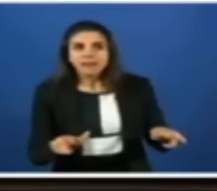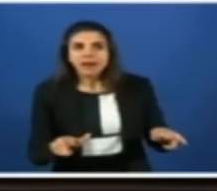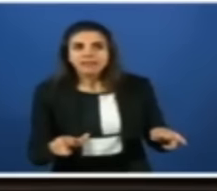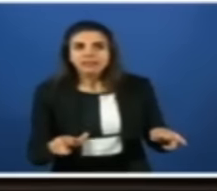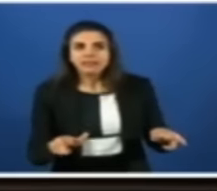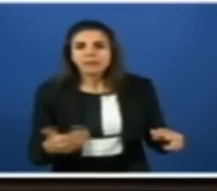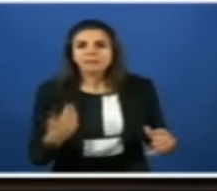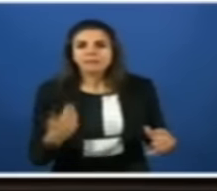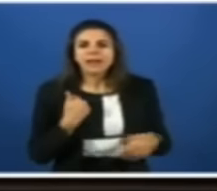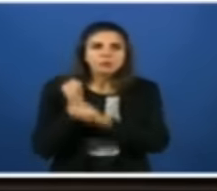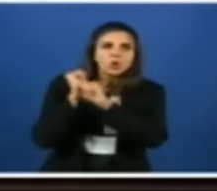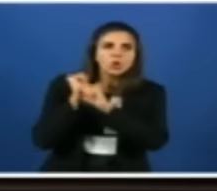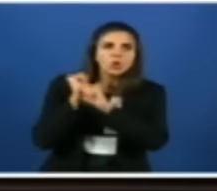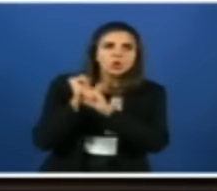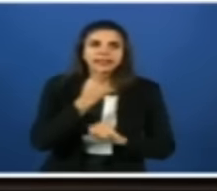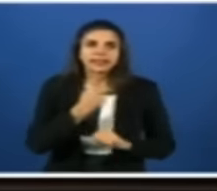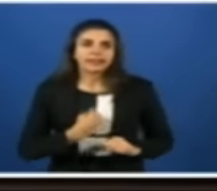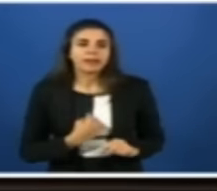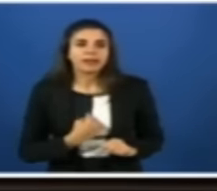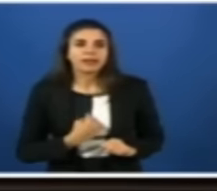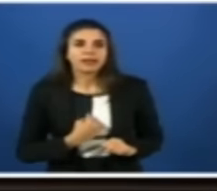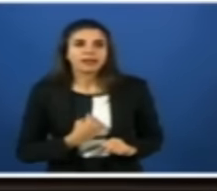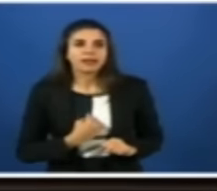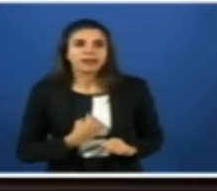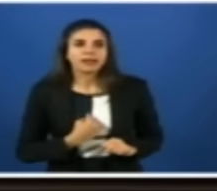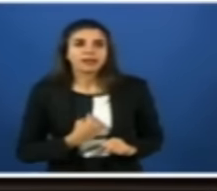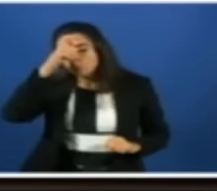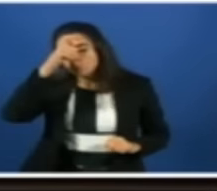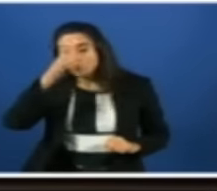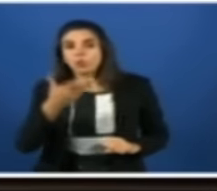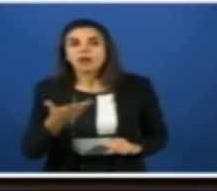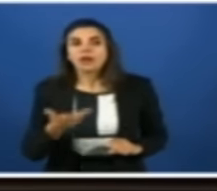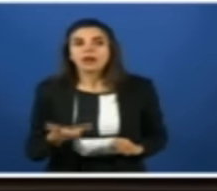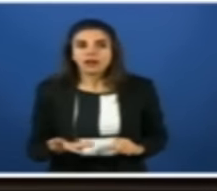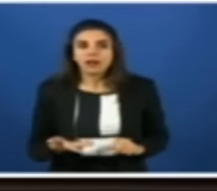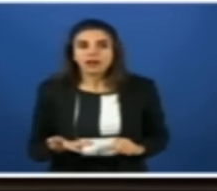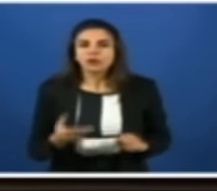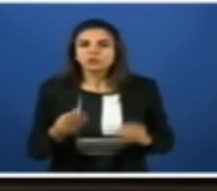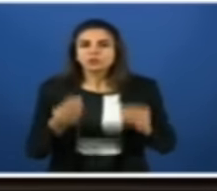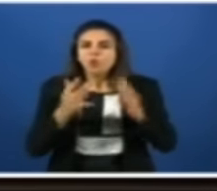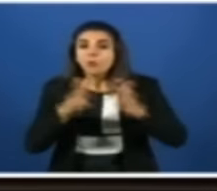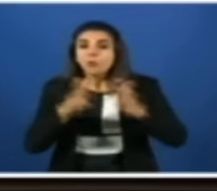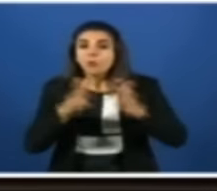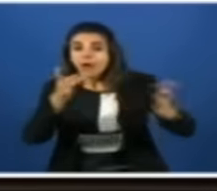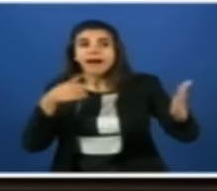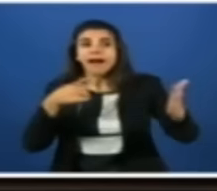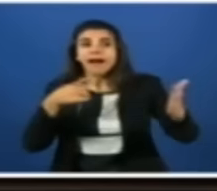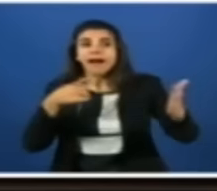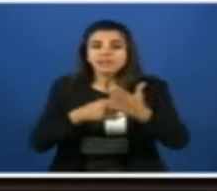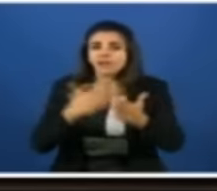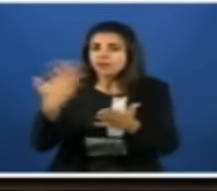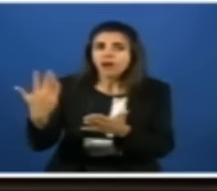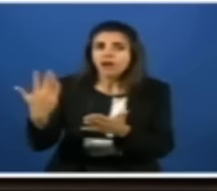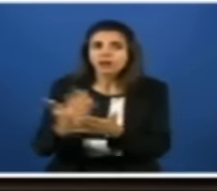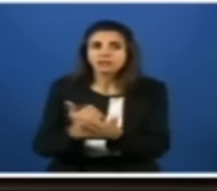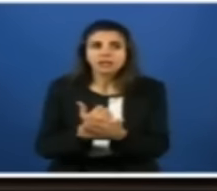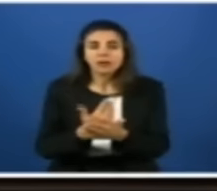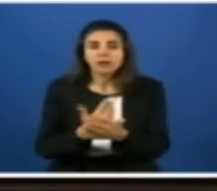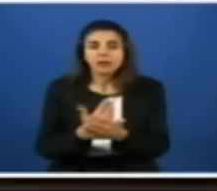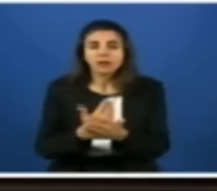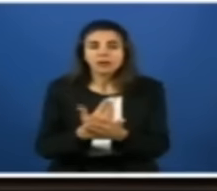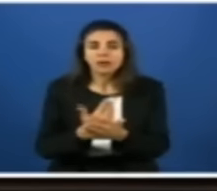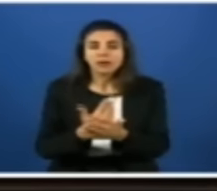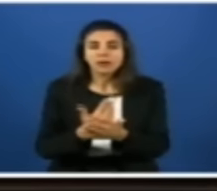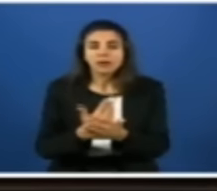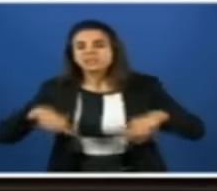bizim omuzlarımızdadır. Türkiye'yi büyük hedeflerine ulaştırmak